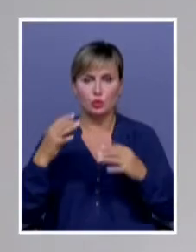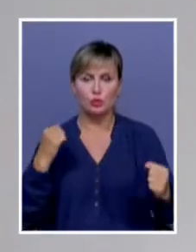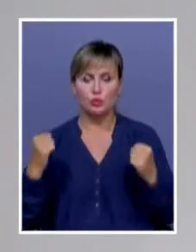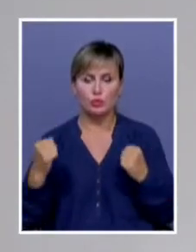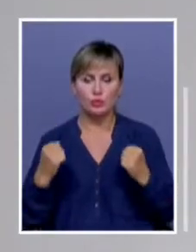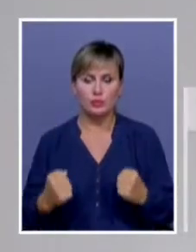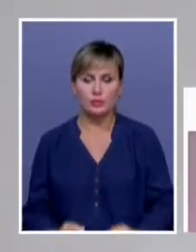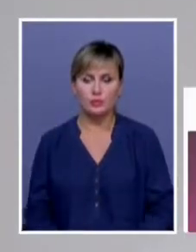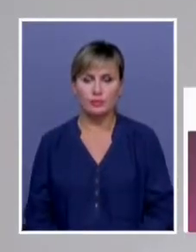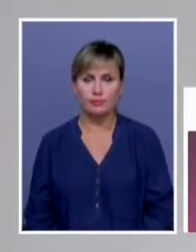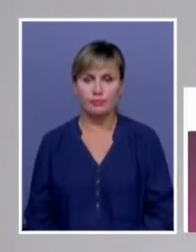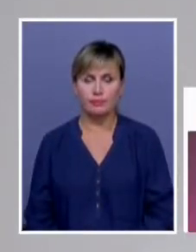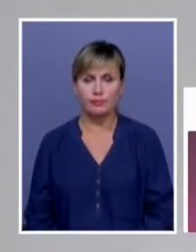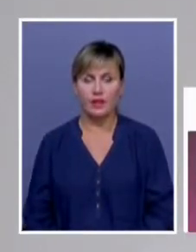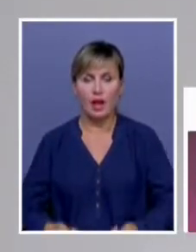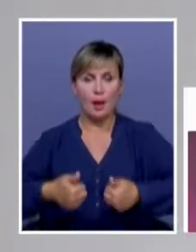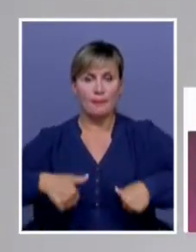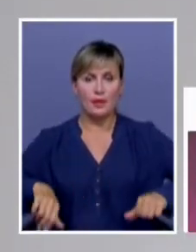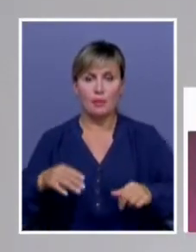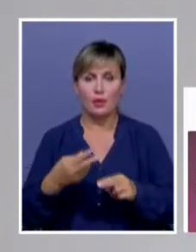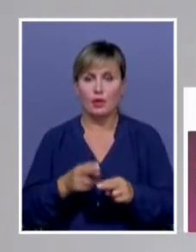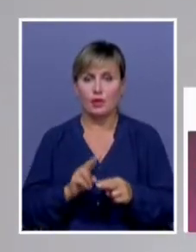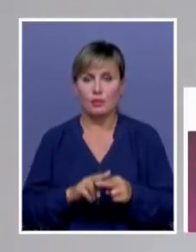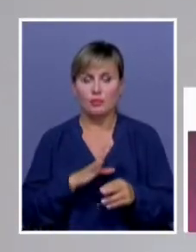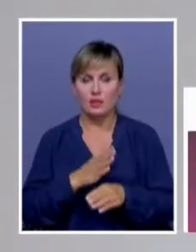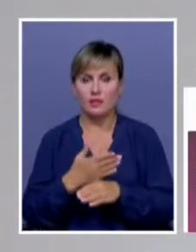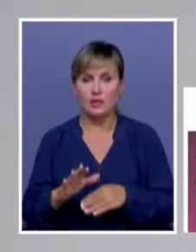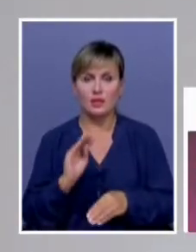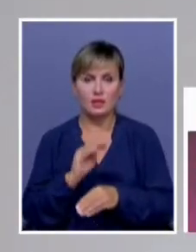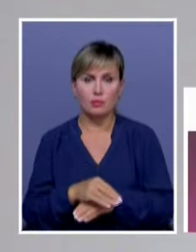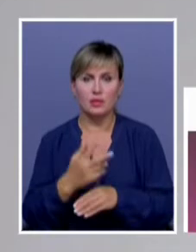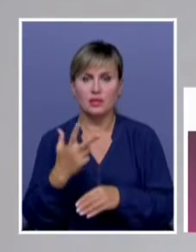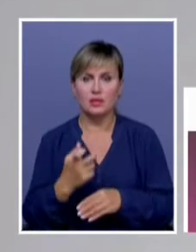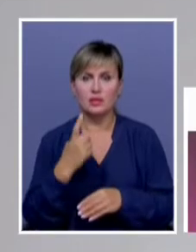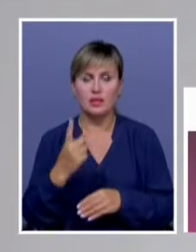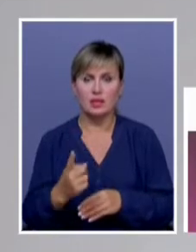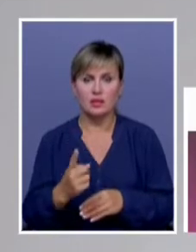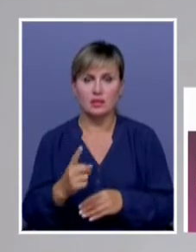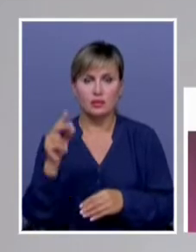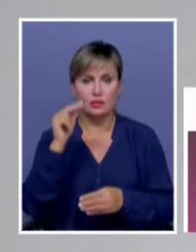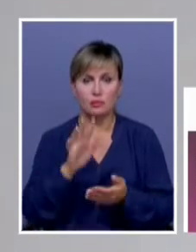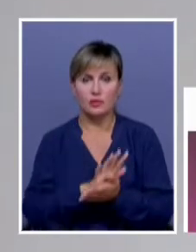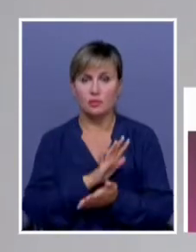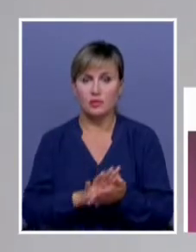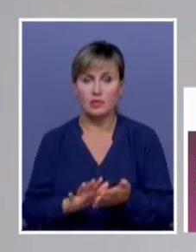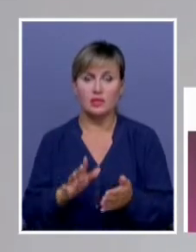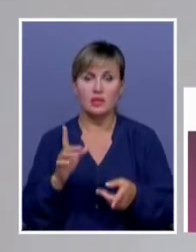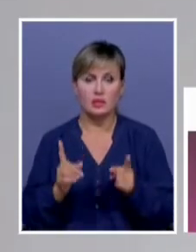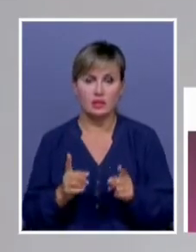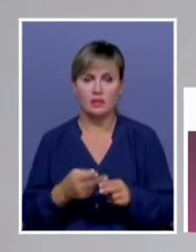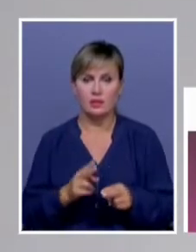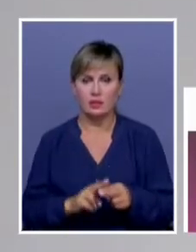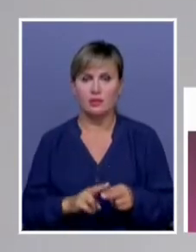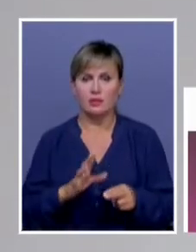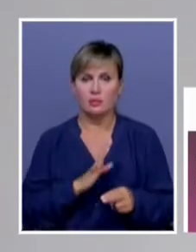Решение республиканской комиссии по данному направлению было выделено дополнительно 301 грант. То есть действительно в этом году было